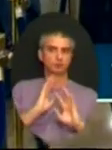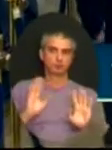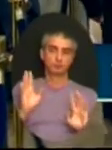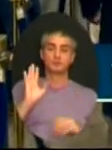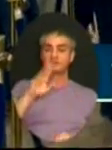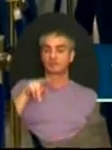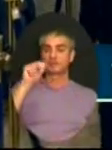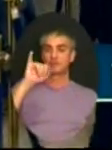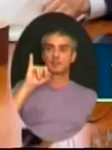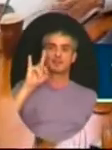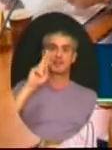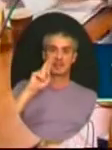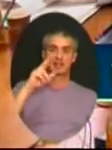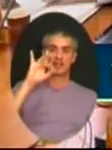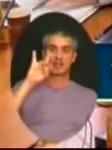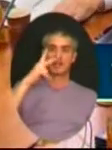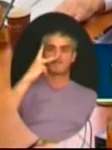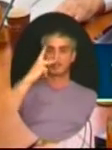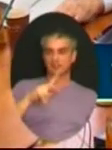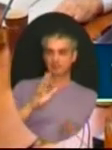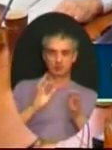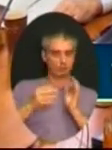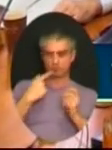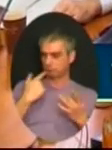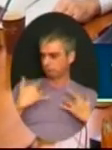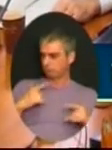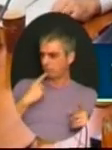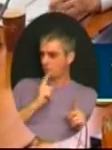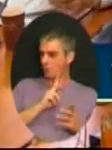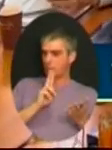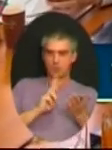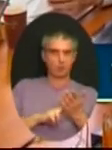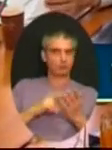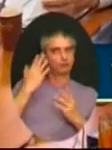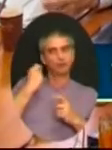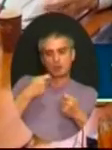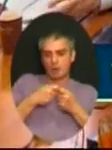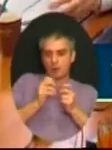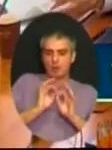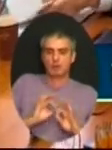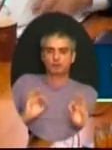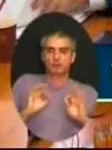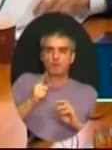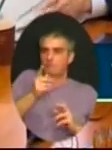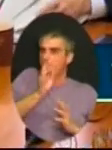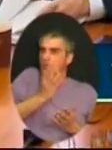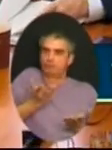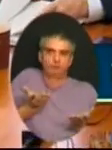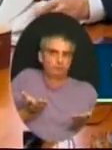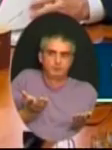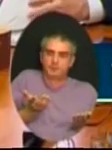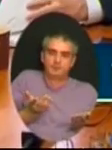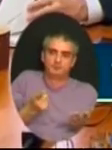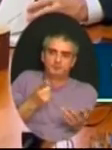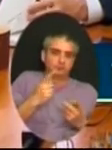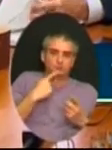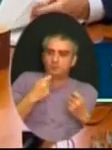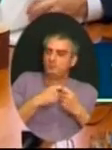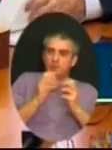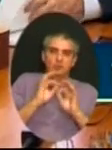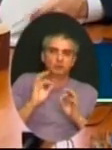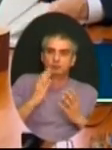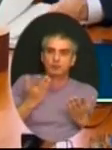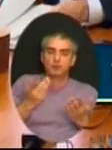וגם ניר חפץ באמצעות עורך דינו מכחיש מכל וכל שהייתה לו יד בעניין הזה, והוא בכלל קשור לעניין